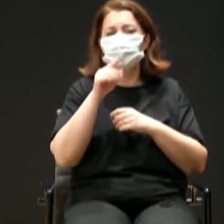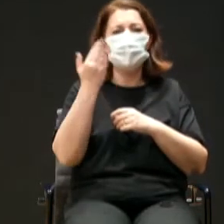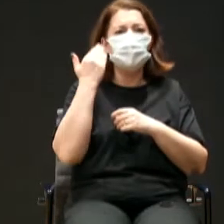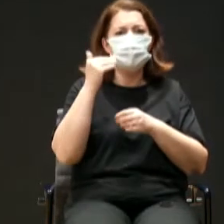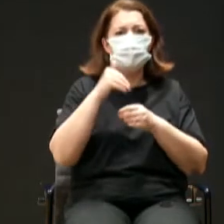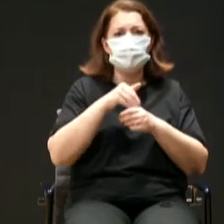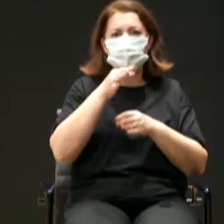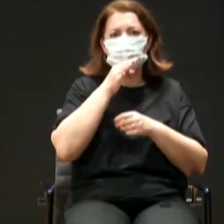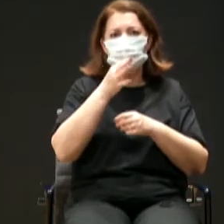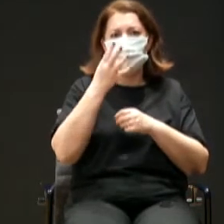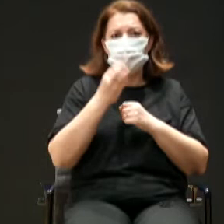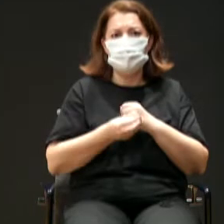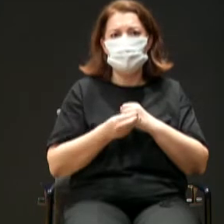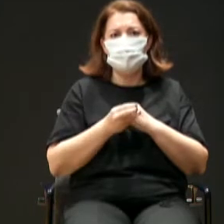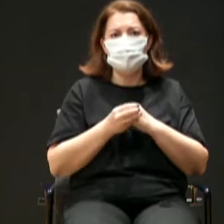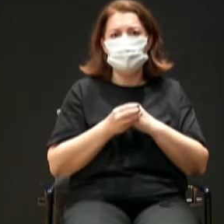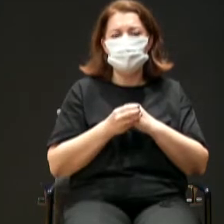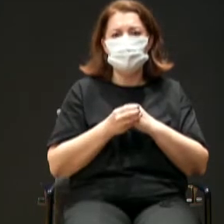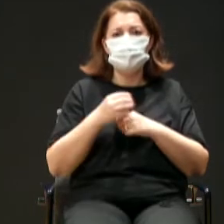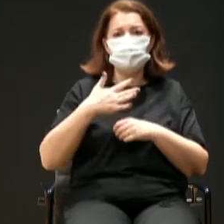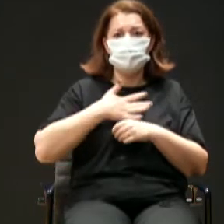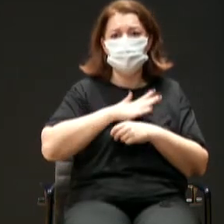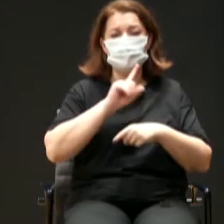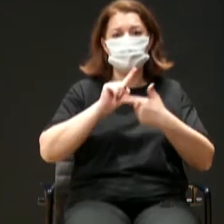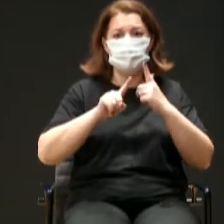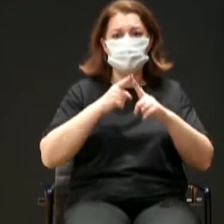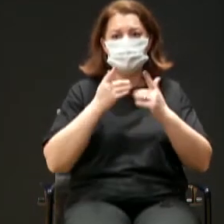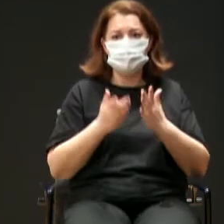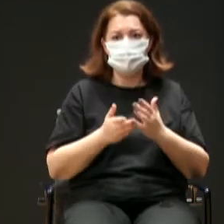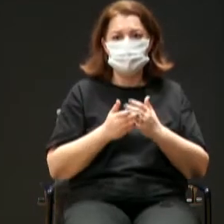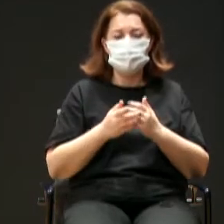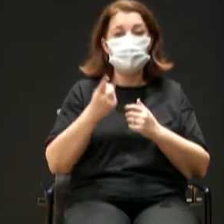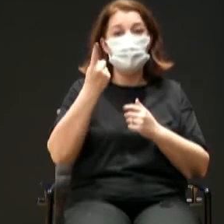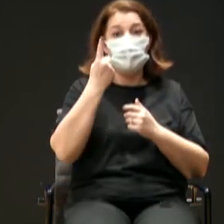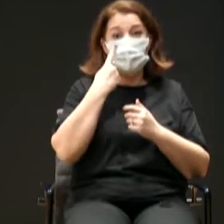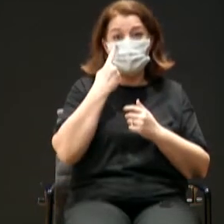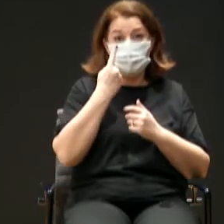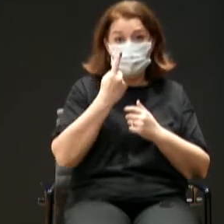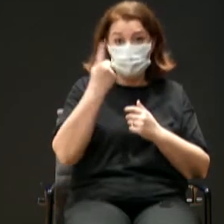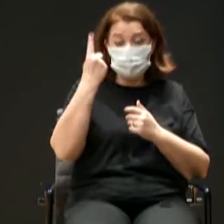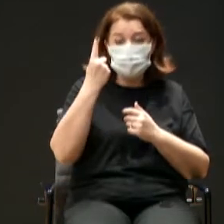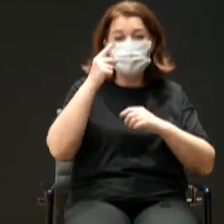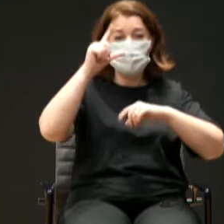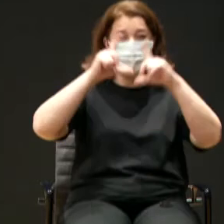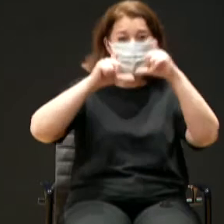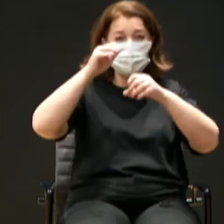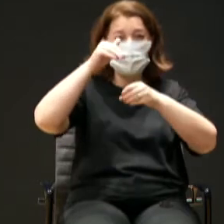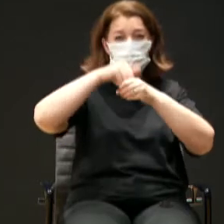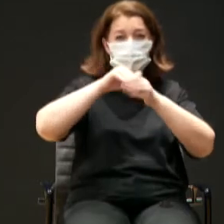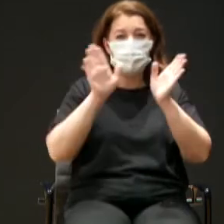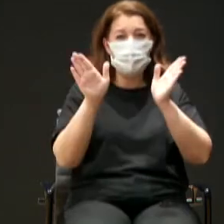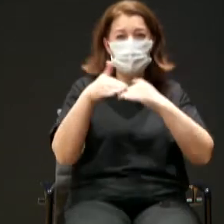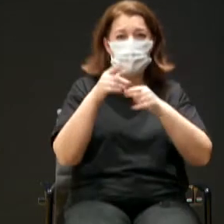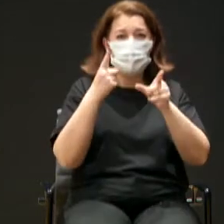geçen mecliste ifade ettim, Cumhuriyet Halk Partisi'nde Atatürk'ün fotoğrafını meclisteki odalarından